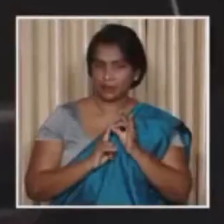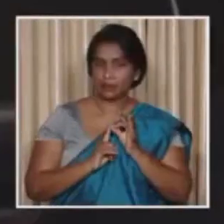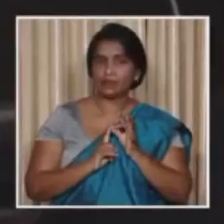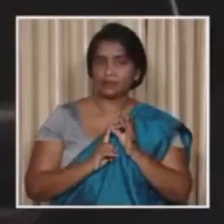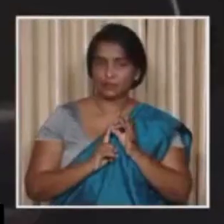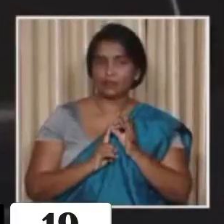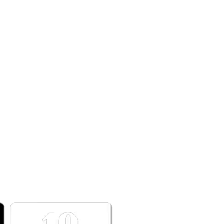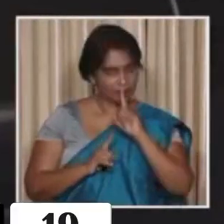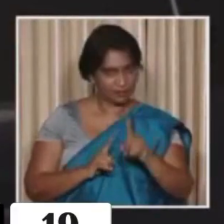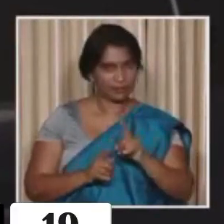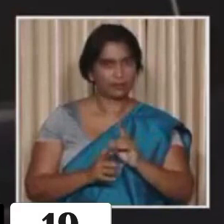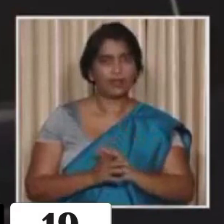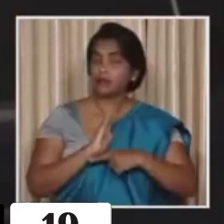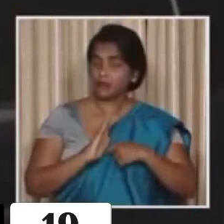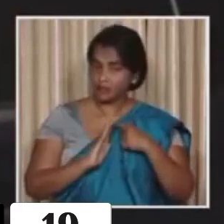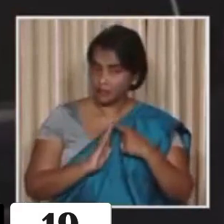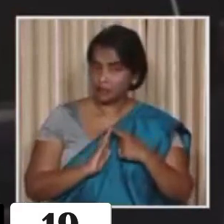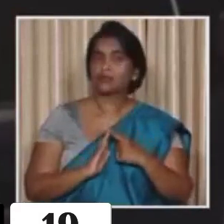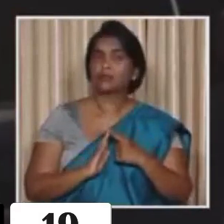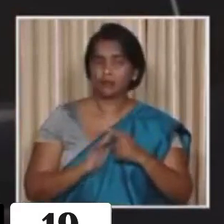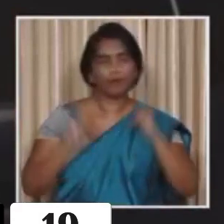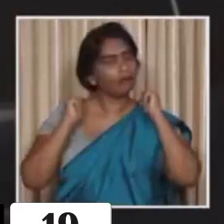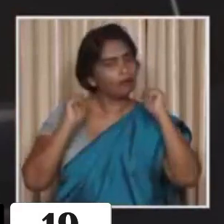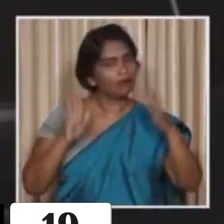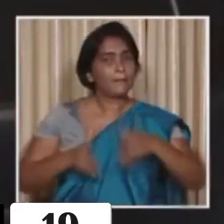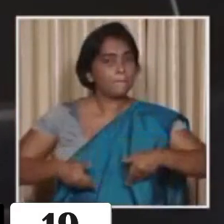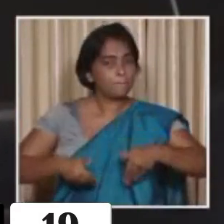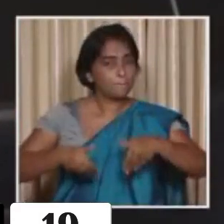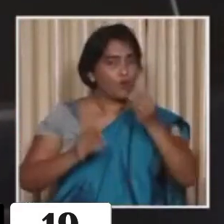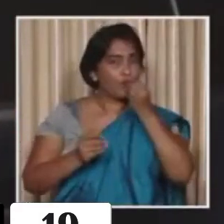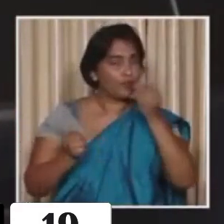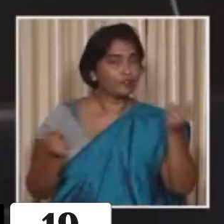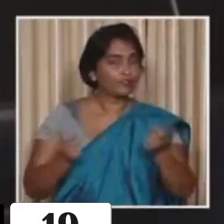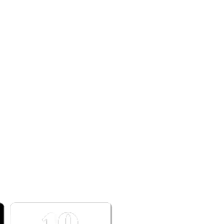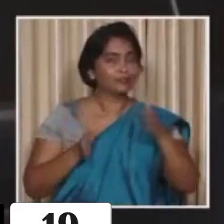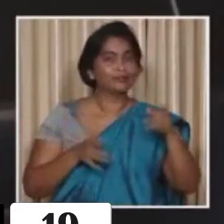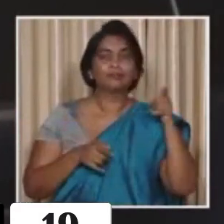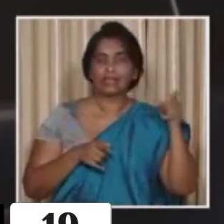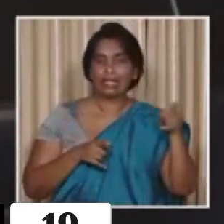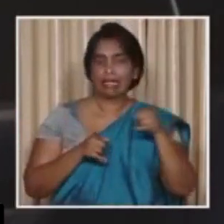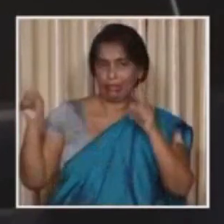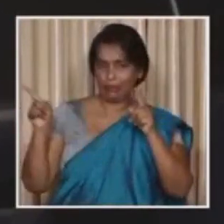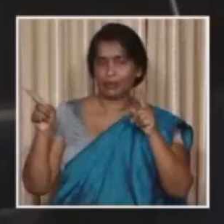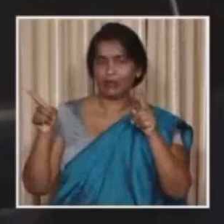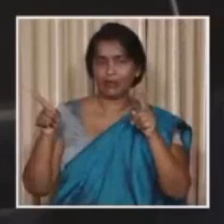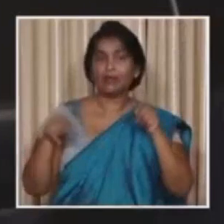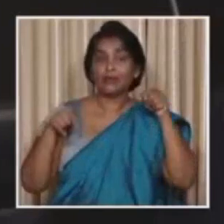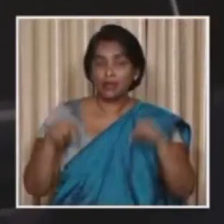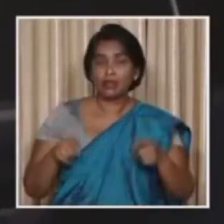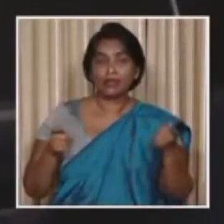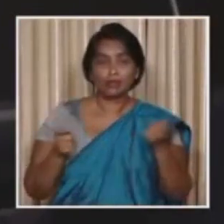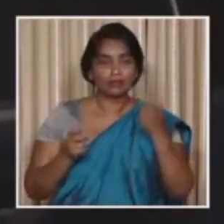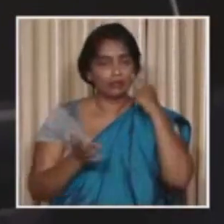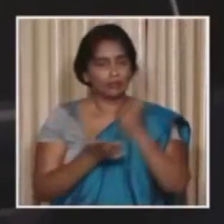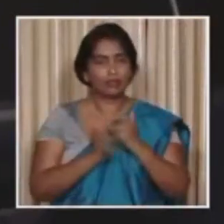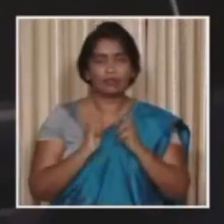ඇමතුමා ඉල්ලීමක් කරනවා ලංකාවේ ඉතාම සාර්ථකව කෙරිච්චේ වීදි ආහාර ස්ථානය තමයි කිඹුලෑල ප්‍රදේශය මේ ආර්ථික අර්බුදය